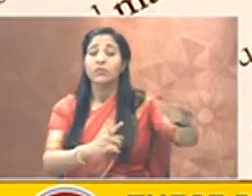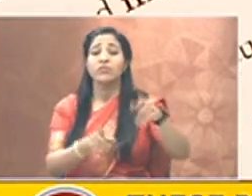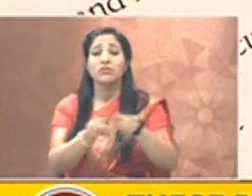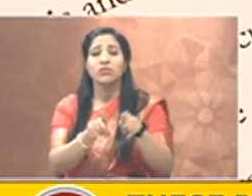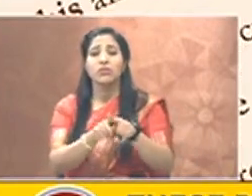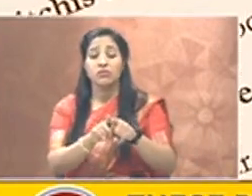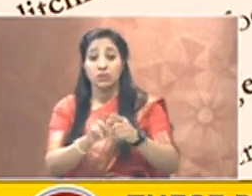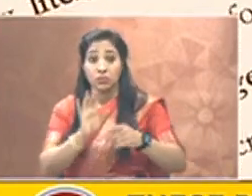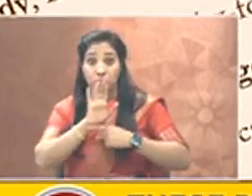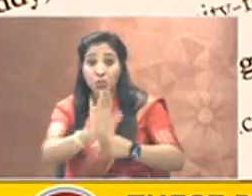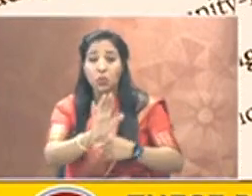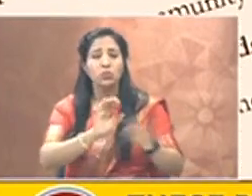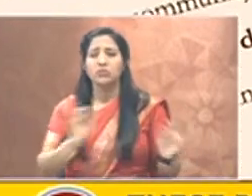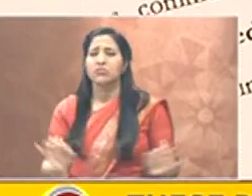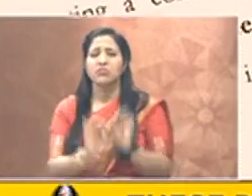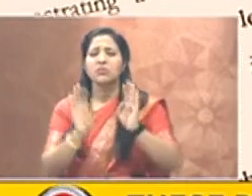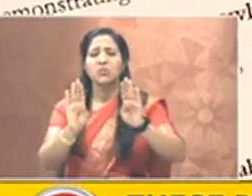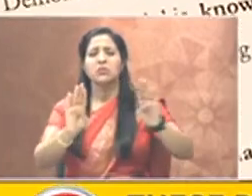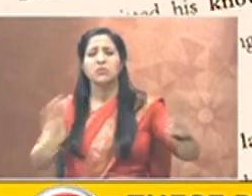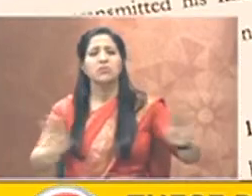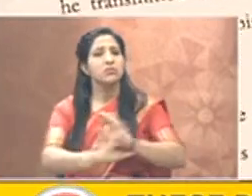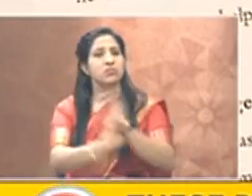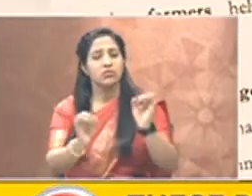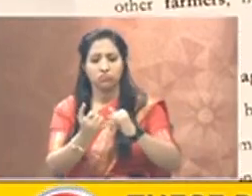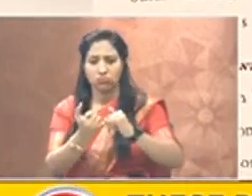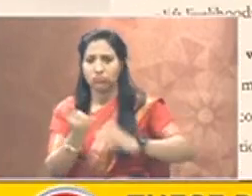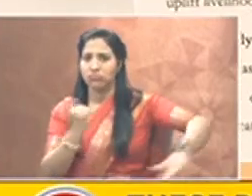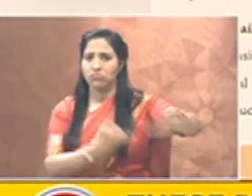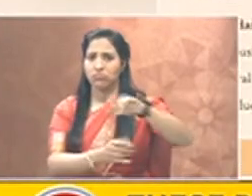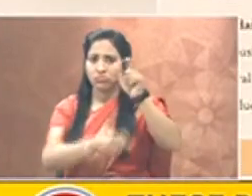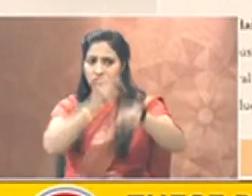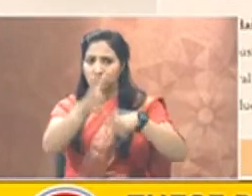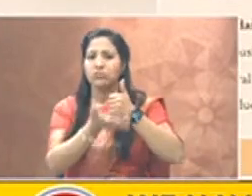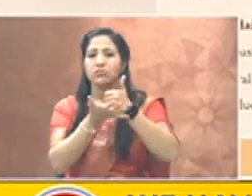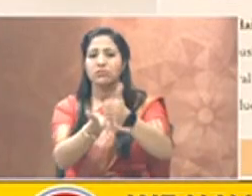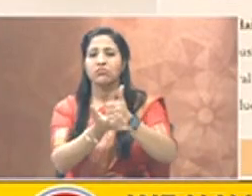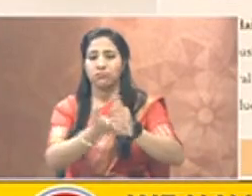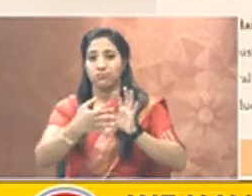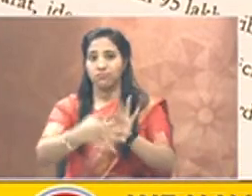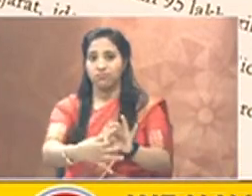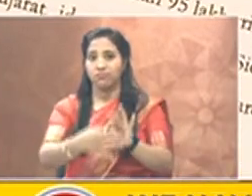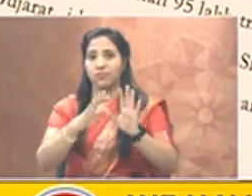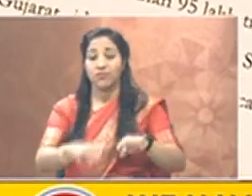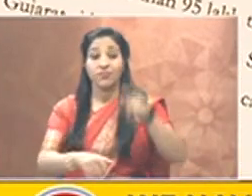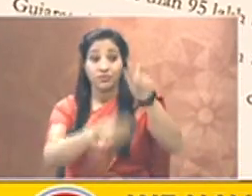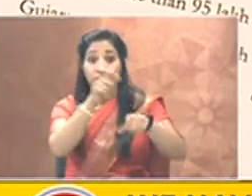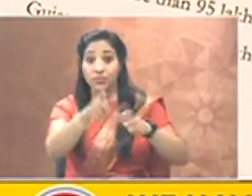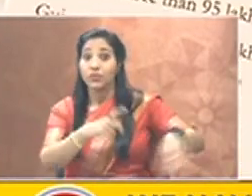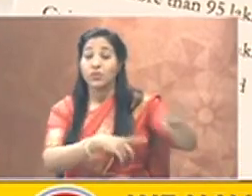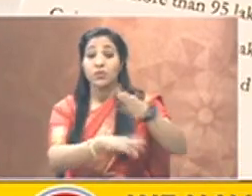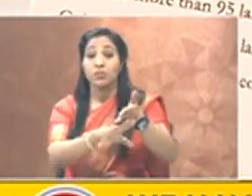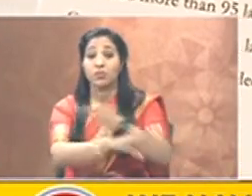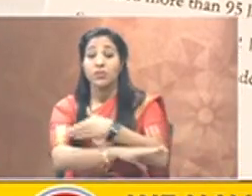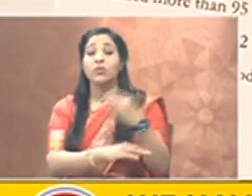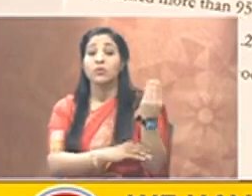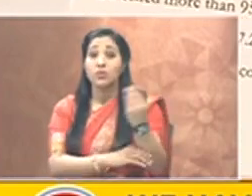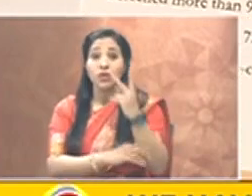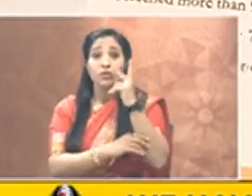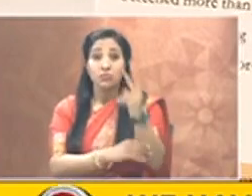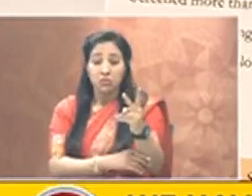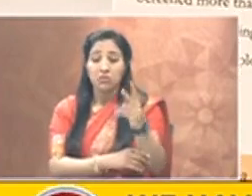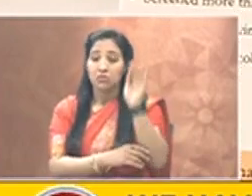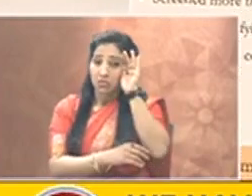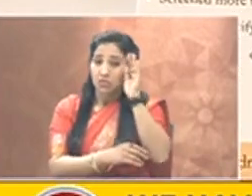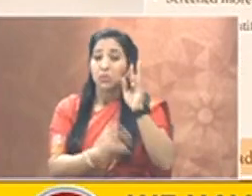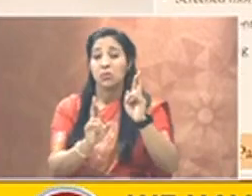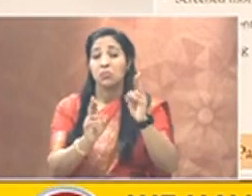किसी लाइमलाइट के समाज सेवा में जुटे थे। हमें इन लोगों के बारे में पहले शायद ही कुछ देखने सुनने